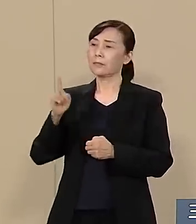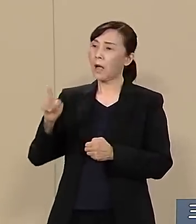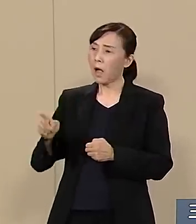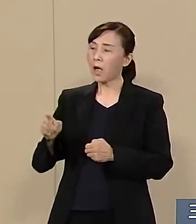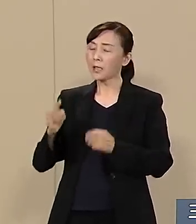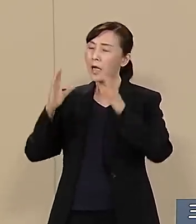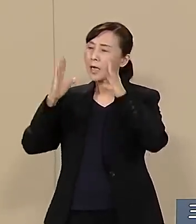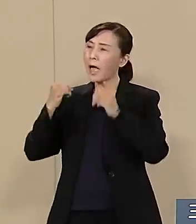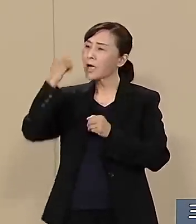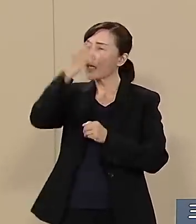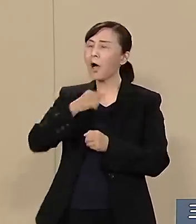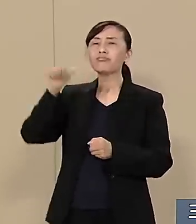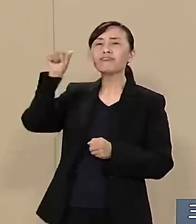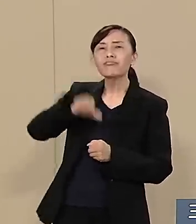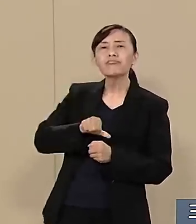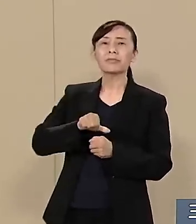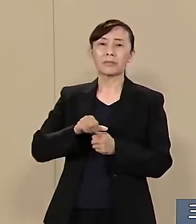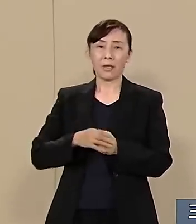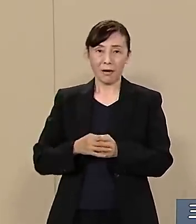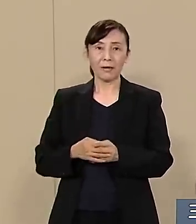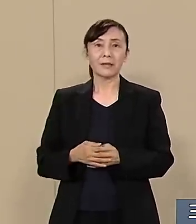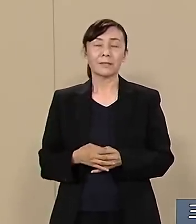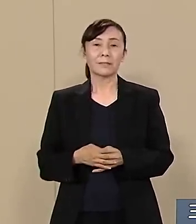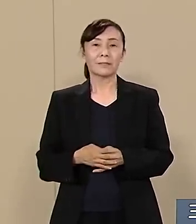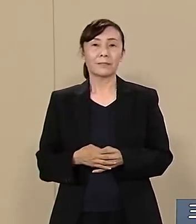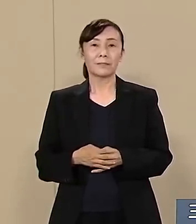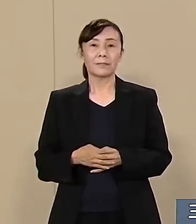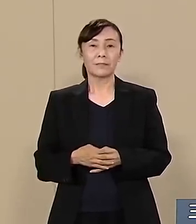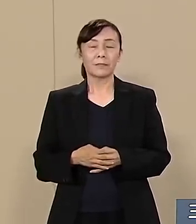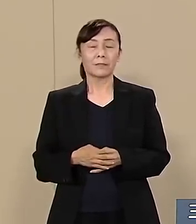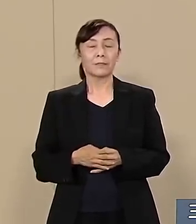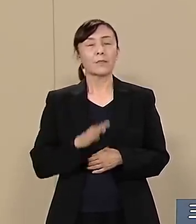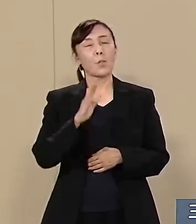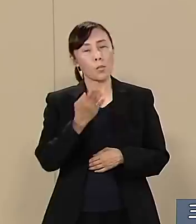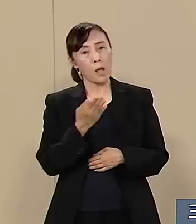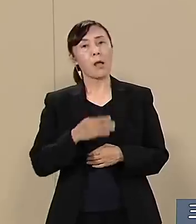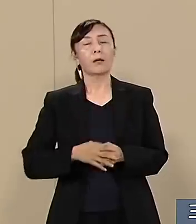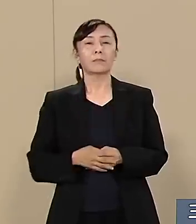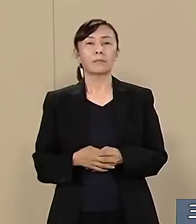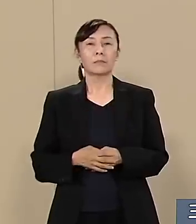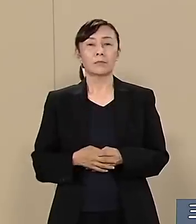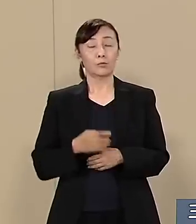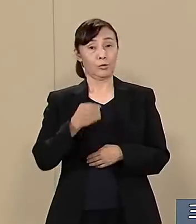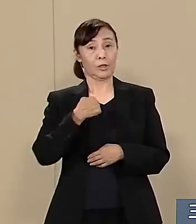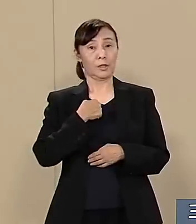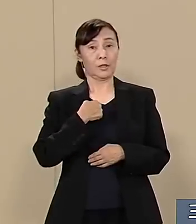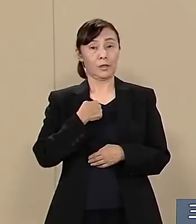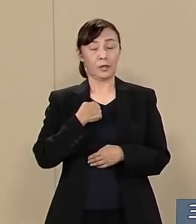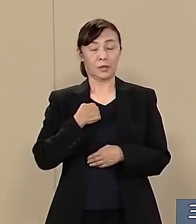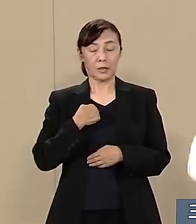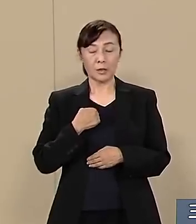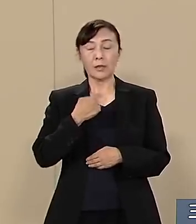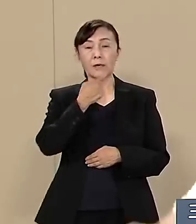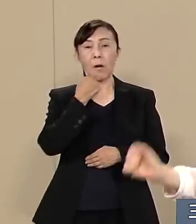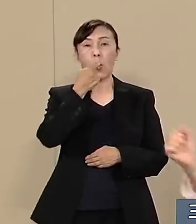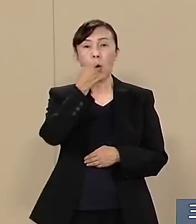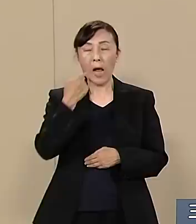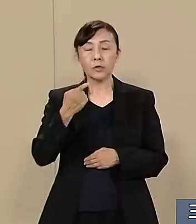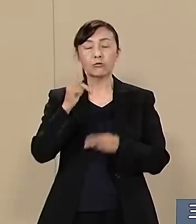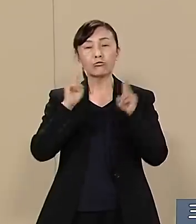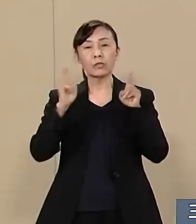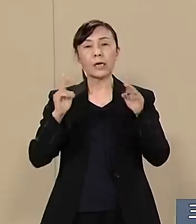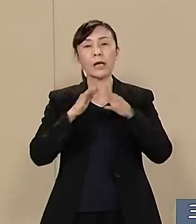ってうわるってても買うぶさいくやなぁシェアけどねじゃあん家紅白歌合戦でたい